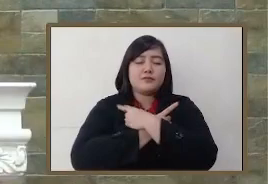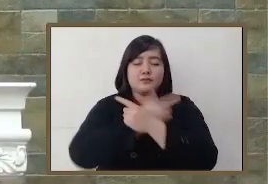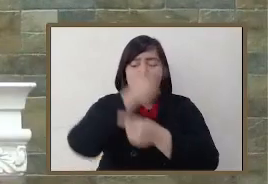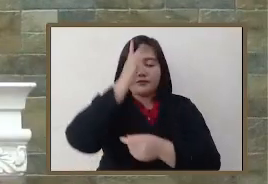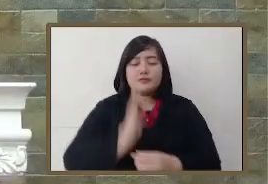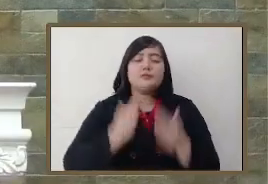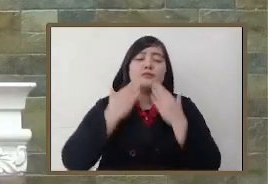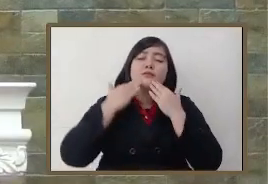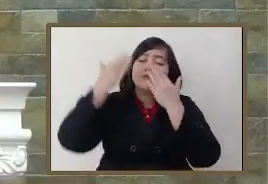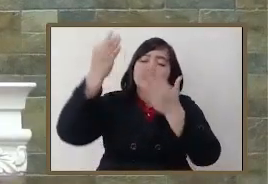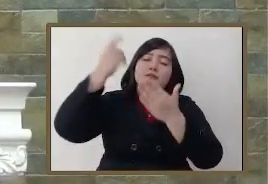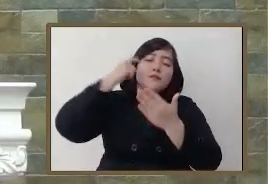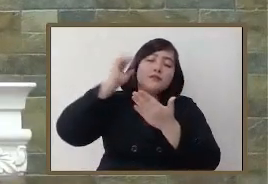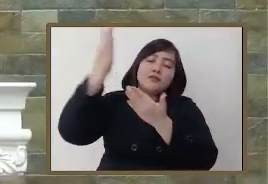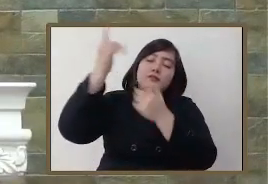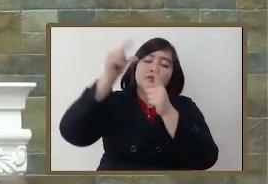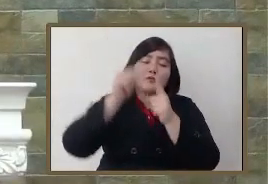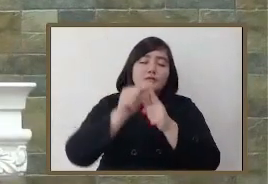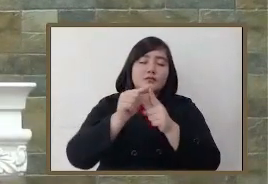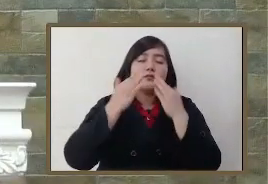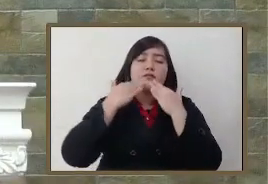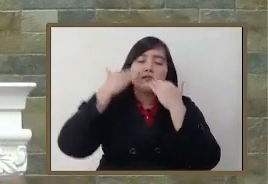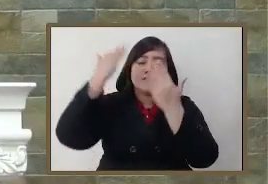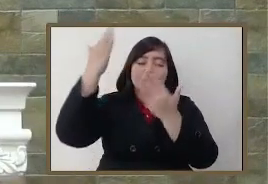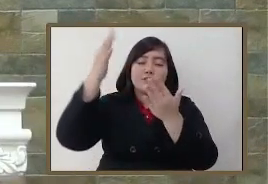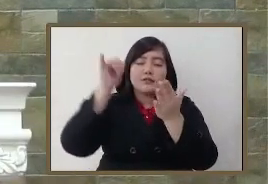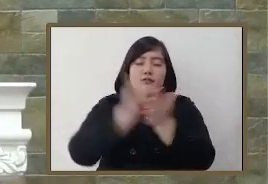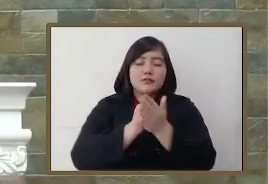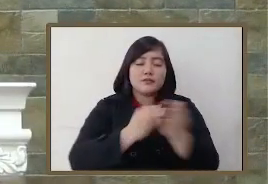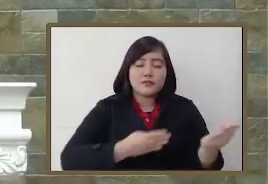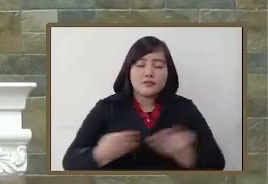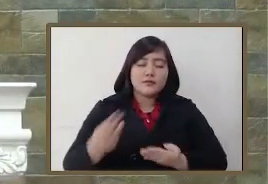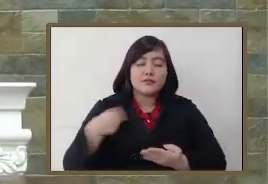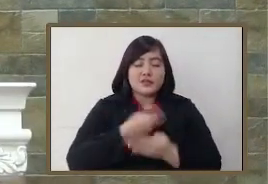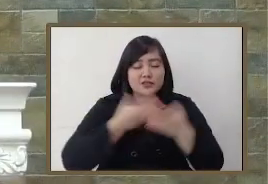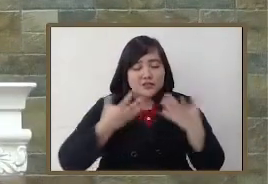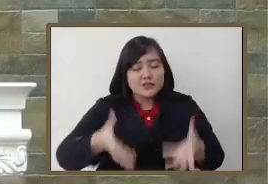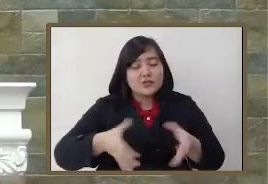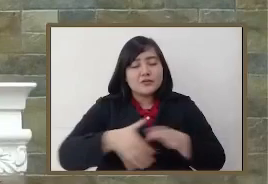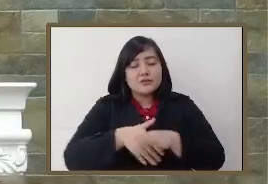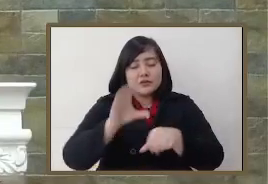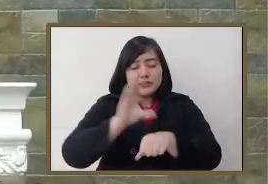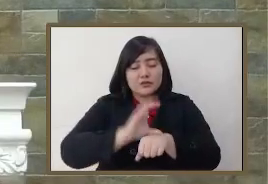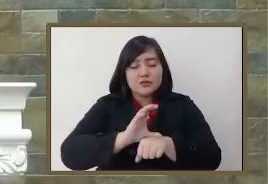po salamat sa inyong salita. Salamat na kami po idinala niyo sa bahay-sambahan sa gabing ito.